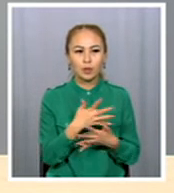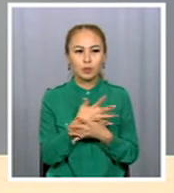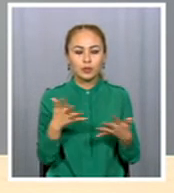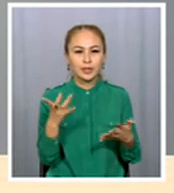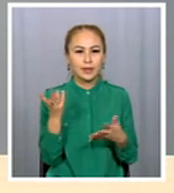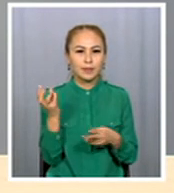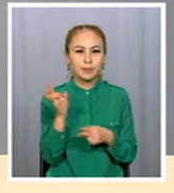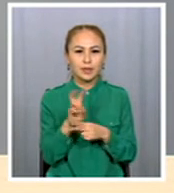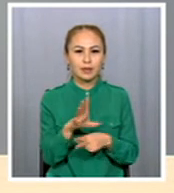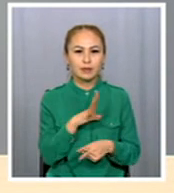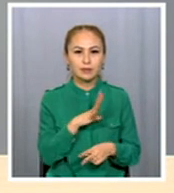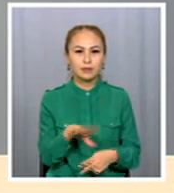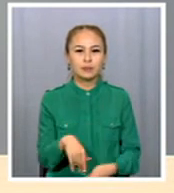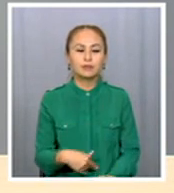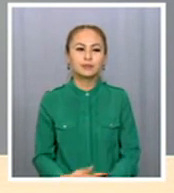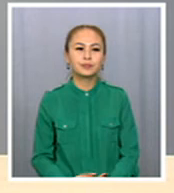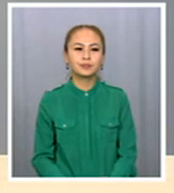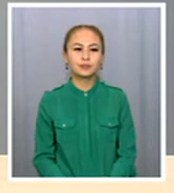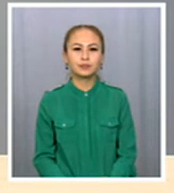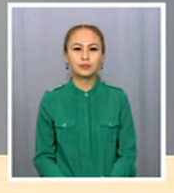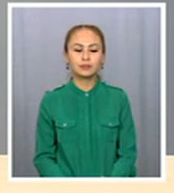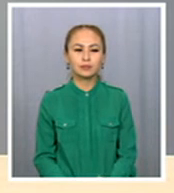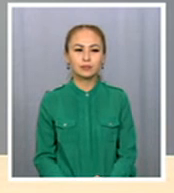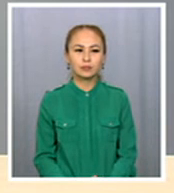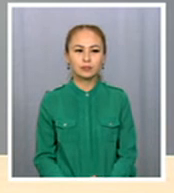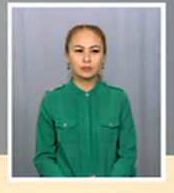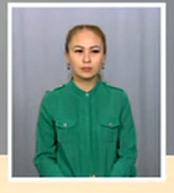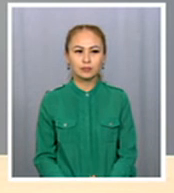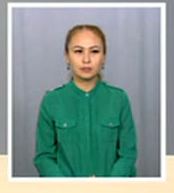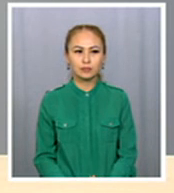больше не приходил на тренировки.